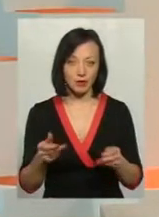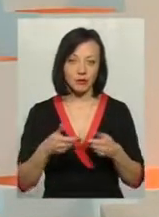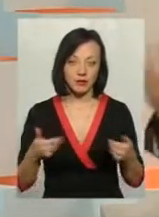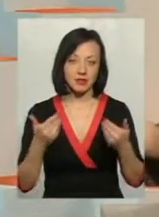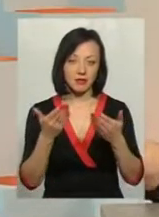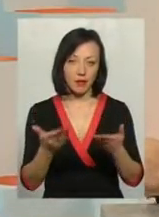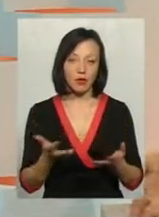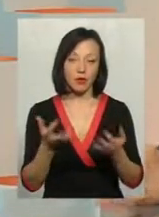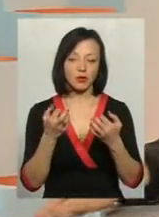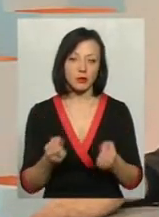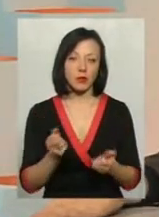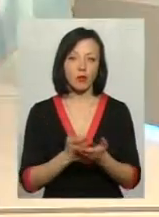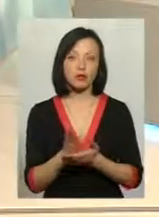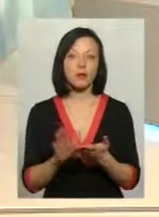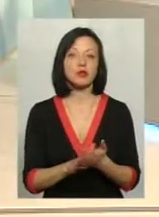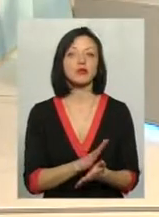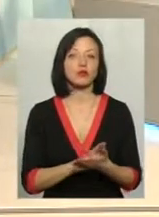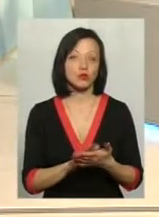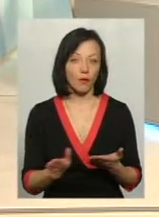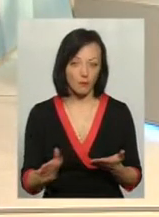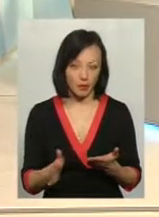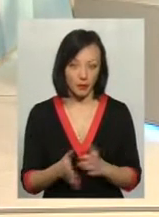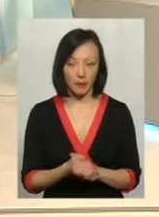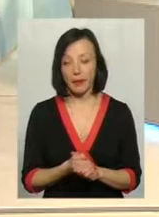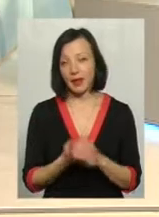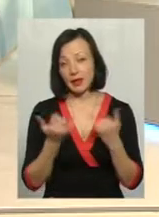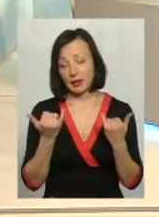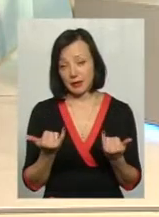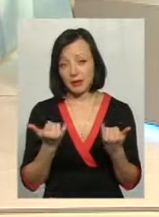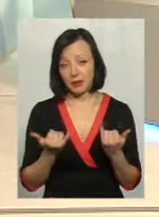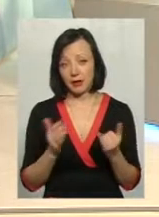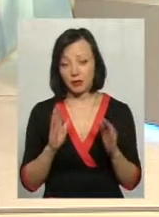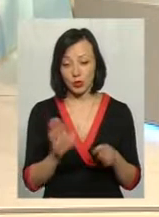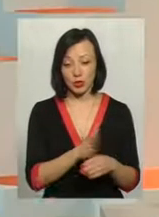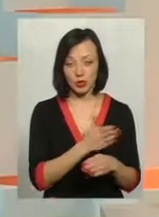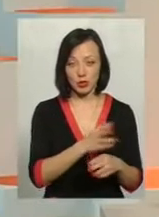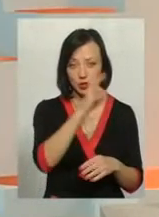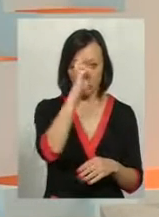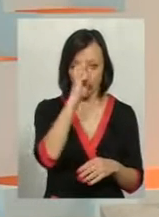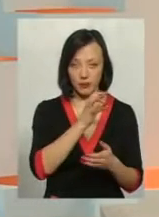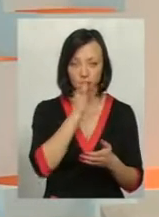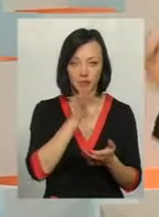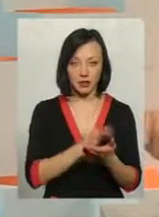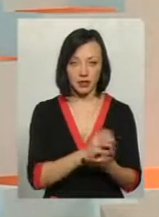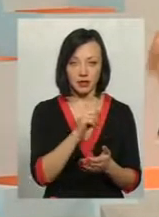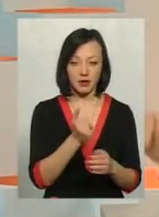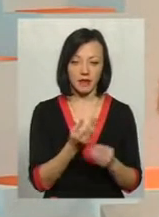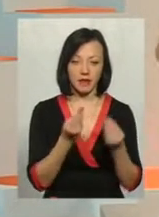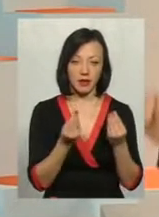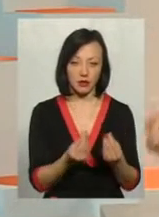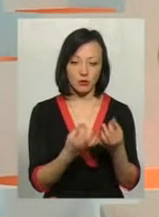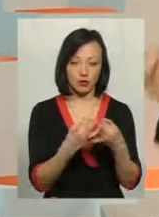вами отримуємо ту послугу безкоштовно. Тепер буде розділення. Держава відповідає за фінансову доступність медичної